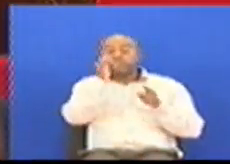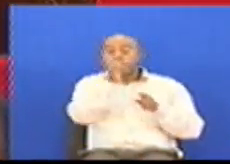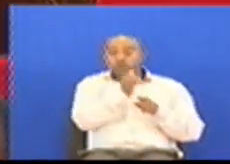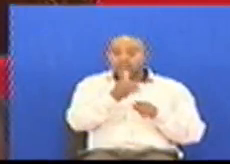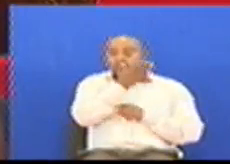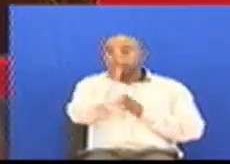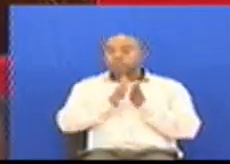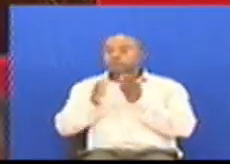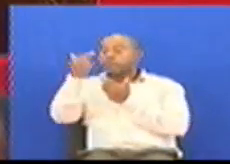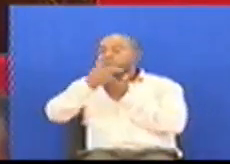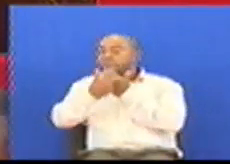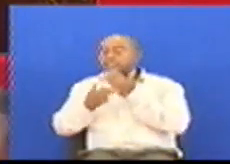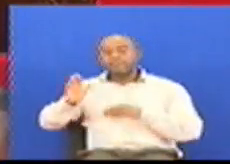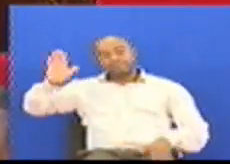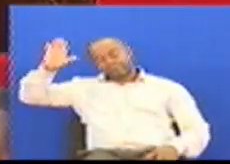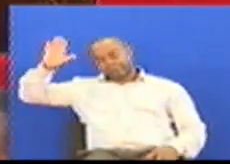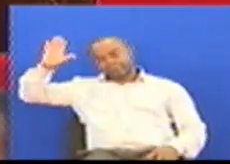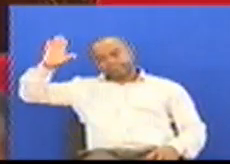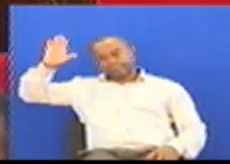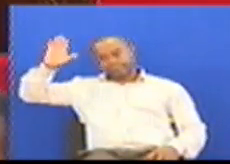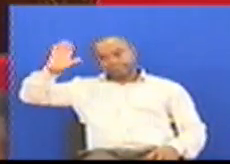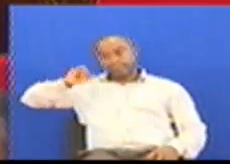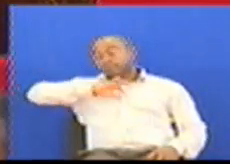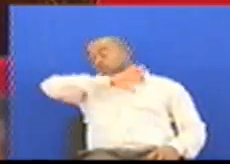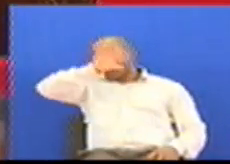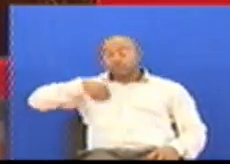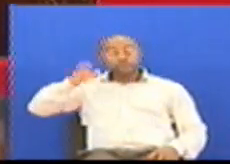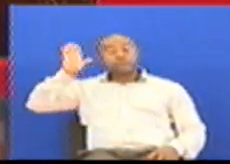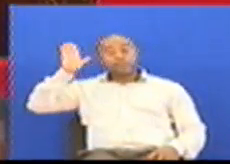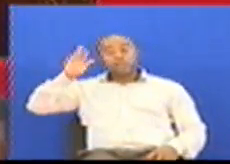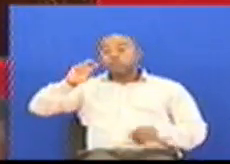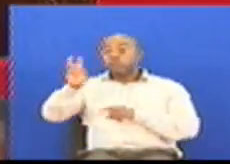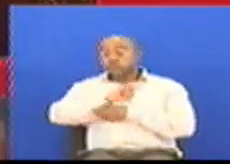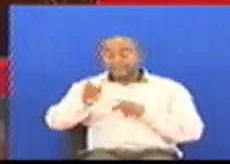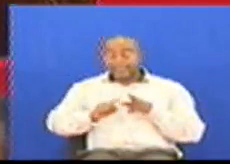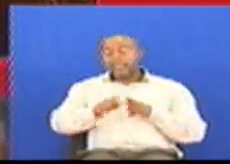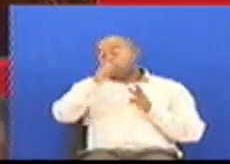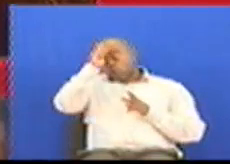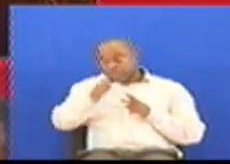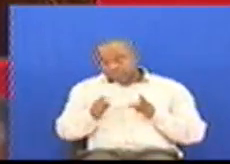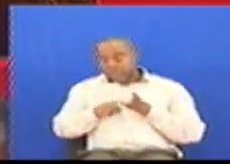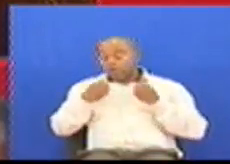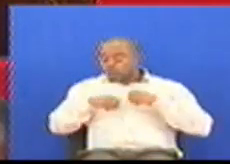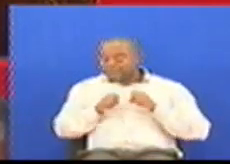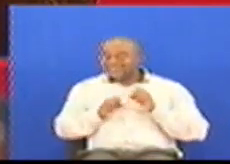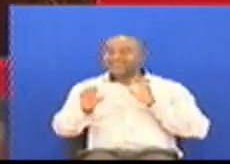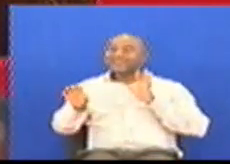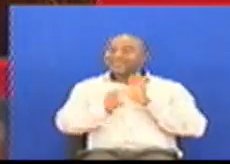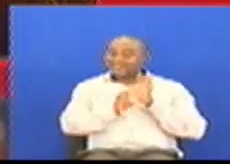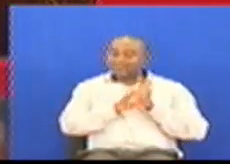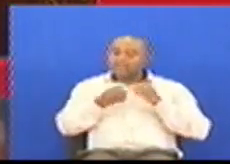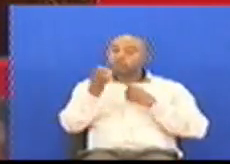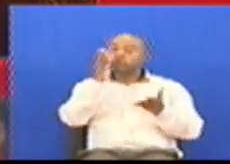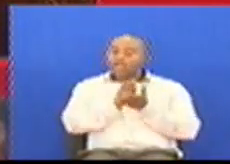tuliotumia, wapo waliotumia Biblia. Na sote tumeapa kulinda, kutii na kutekeleza katiba na kutoa haki kwa wale